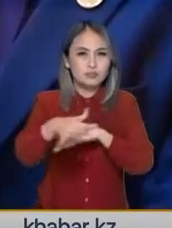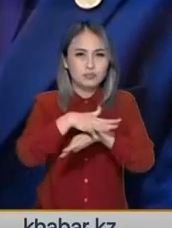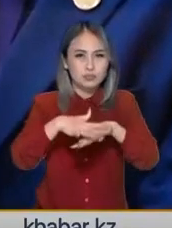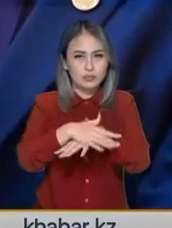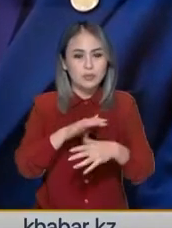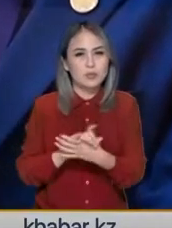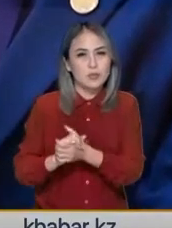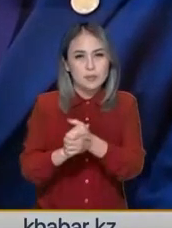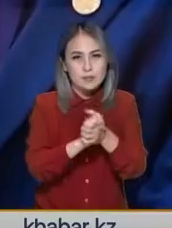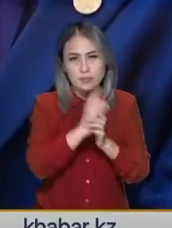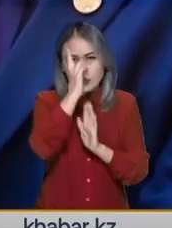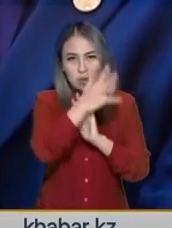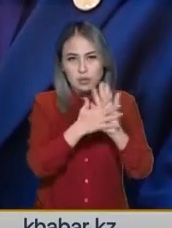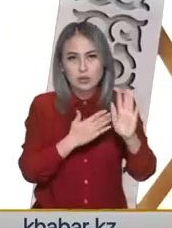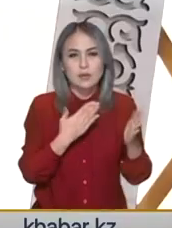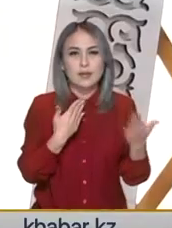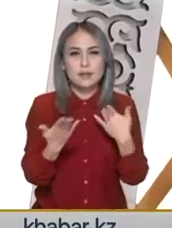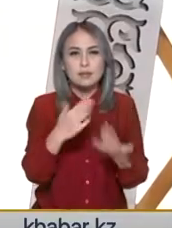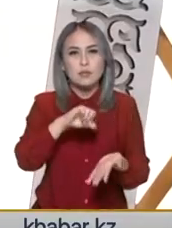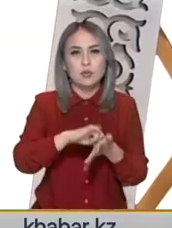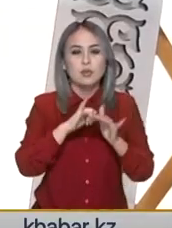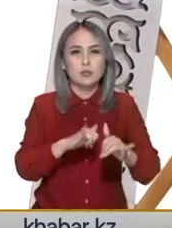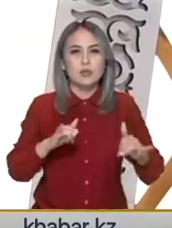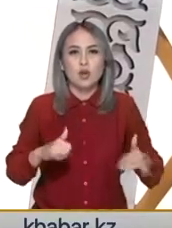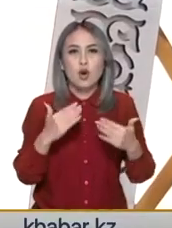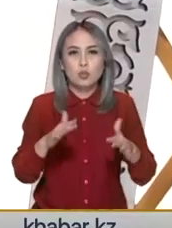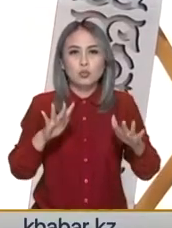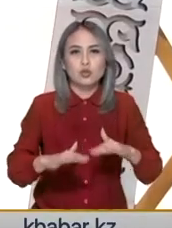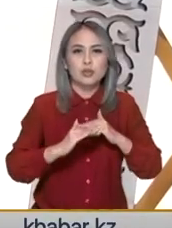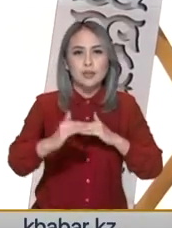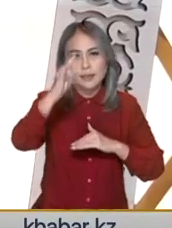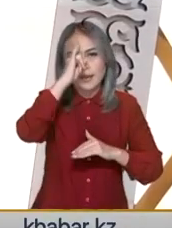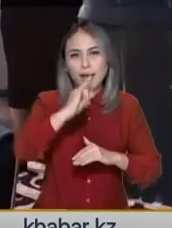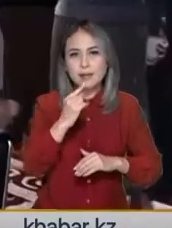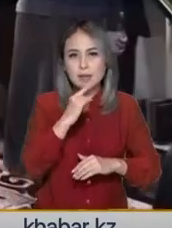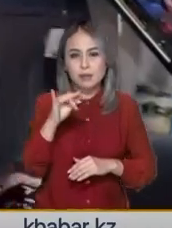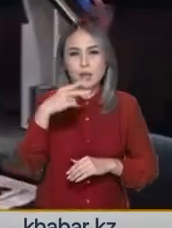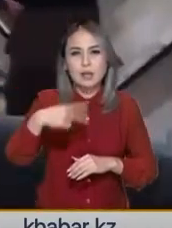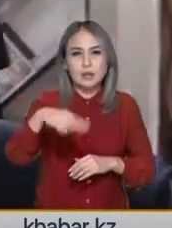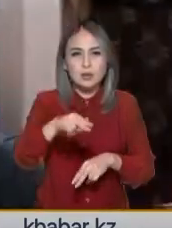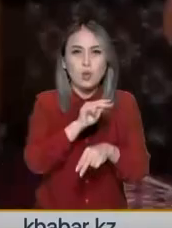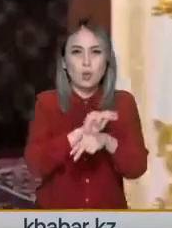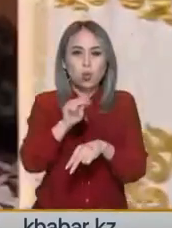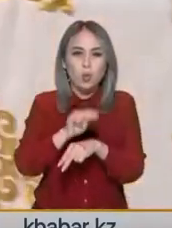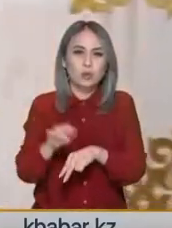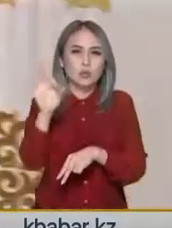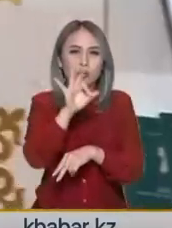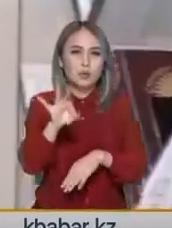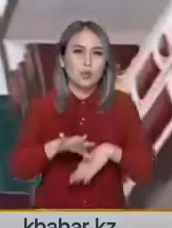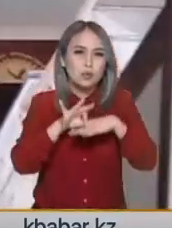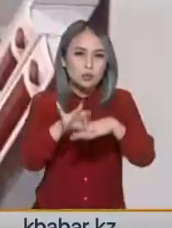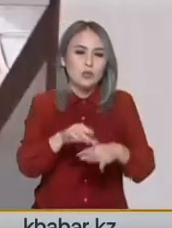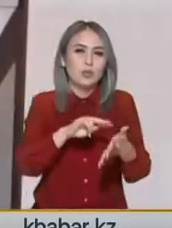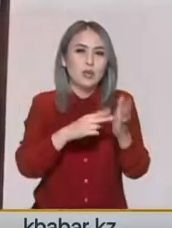халықтар арасындағы достық пен өзара түсіністік қатынасты дамытуға қызмет етеді. Бұл жерде енді қазақ тілі мен әдебиетін оқыту,